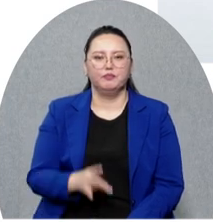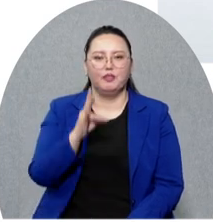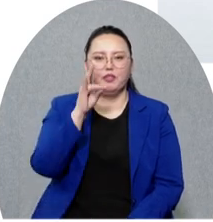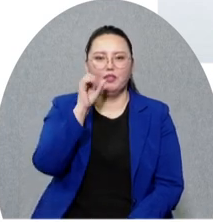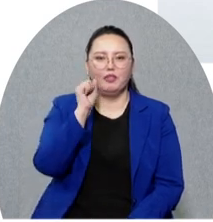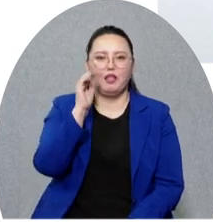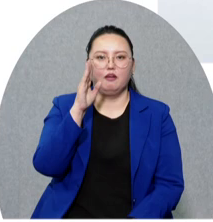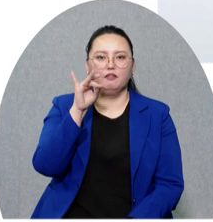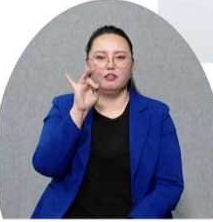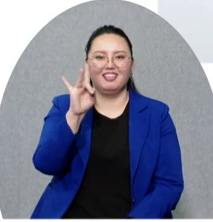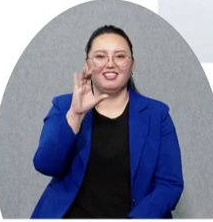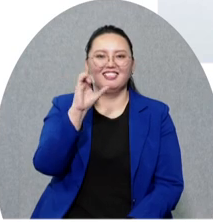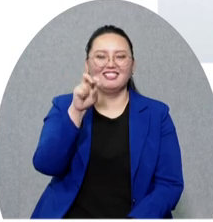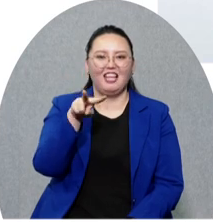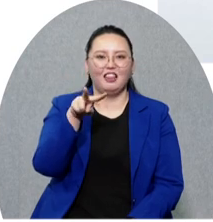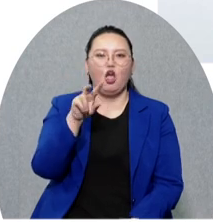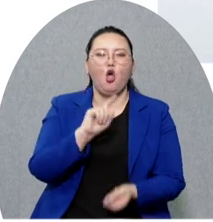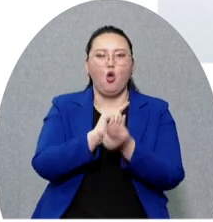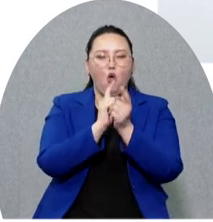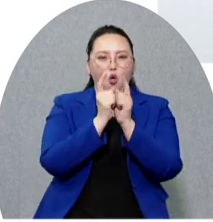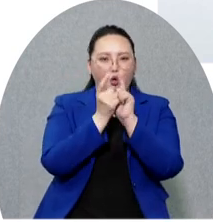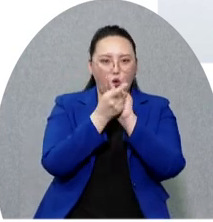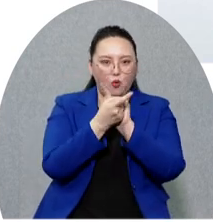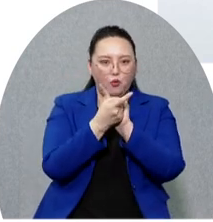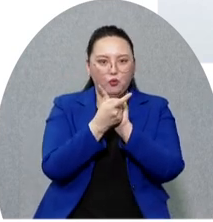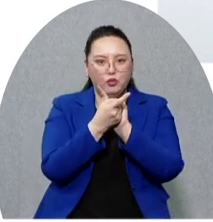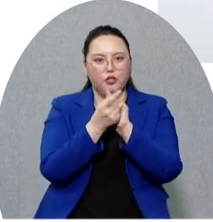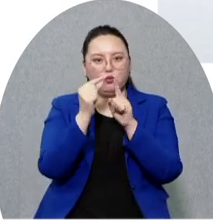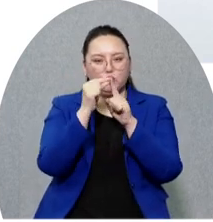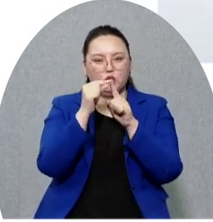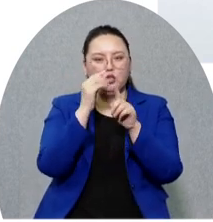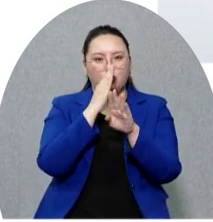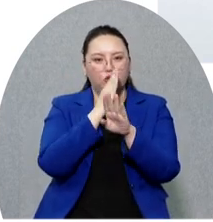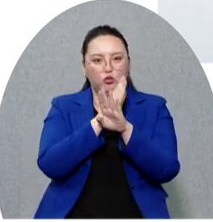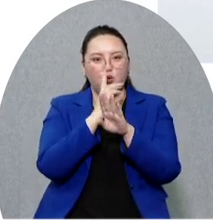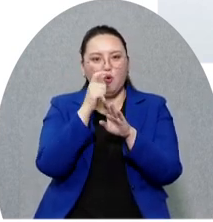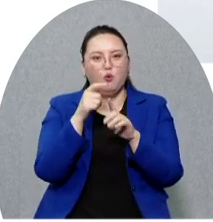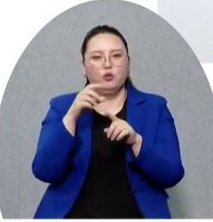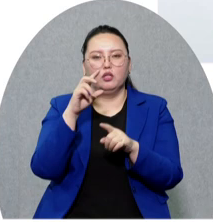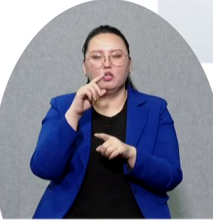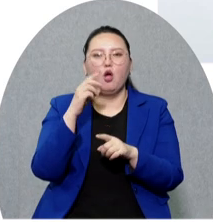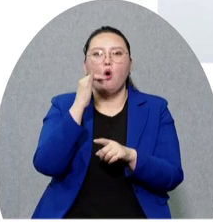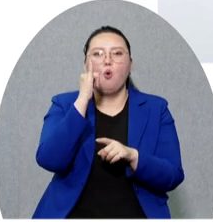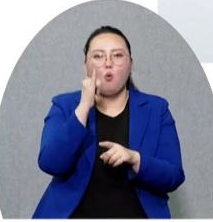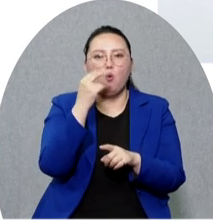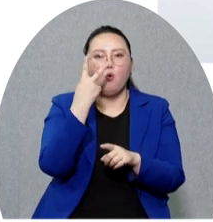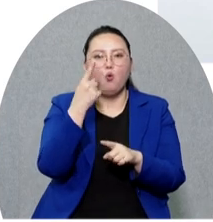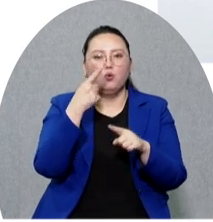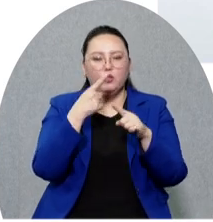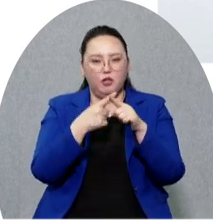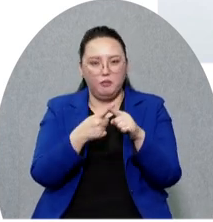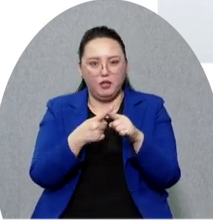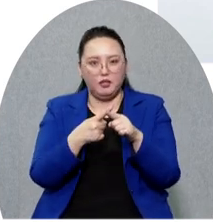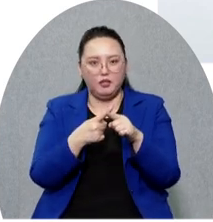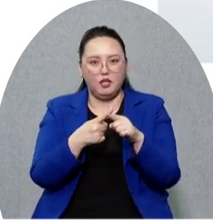буюу хувилах усгүүдээр төгссөн үгнүүд дээр гэдэстэй бичигдээд хувилах усгүүдээр төгссөн боловч